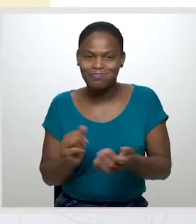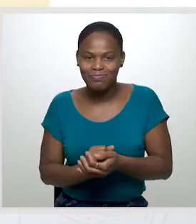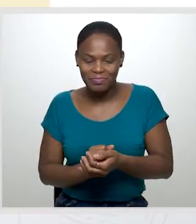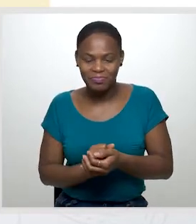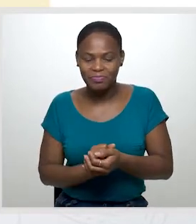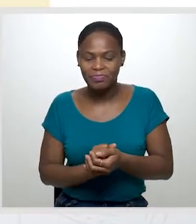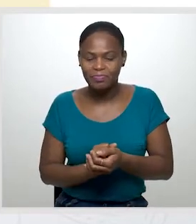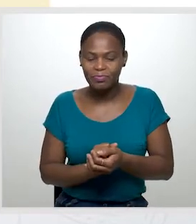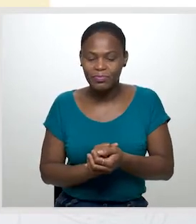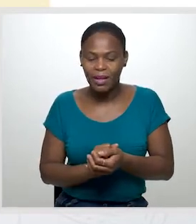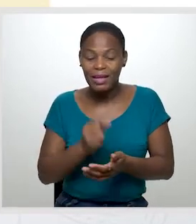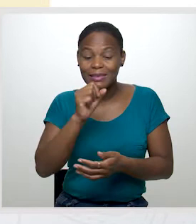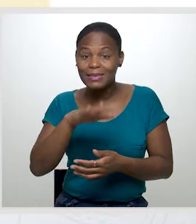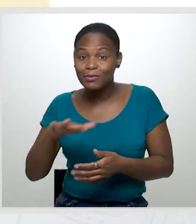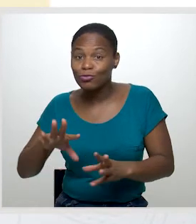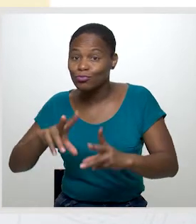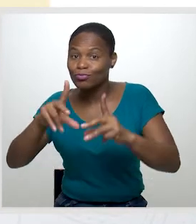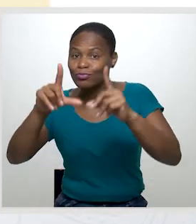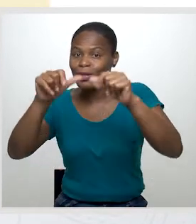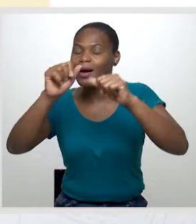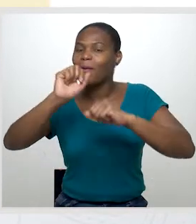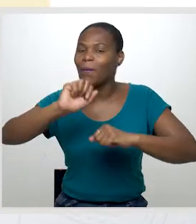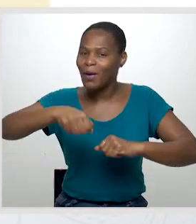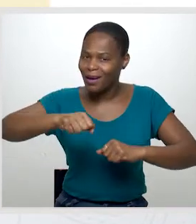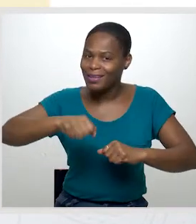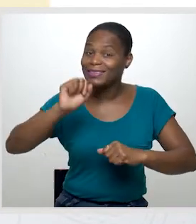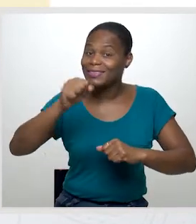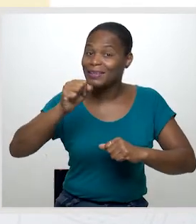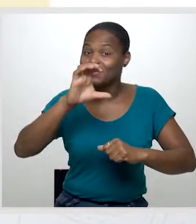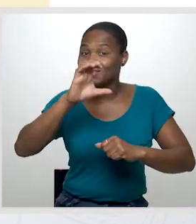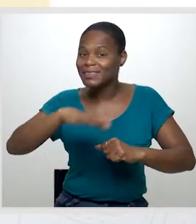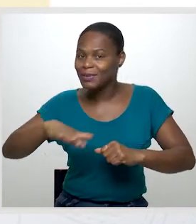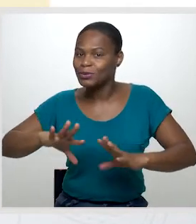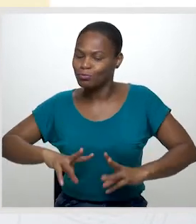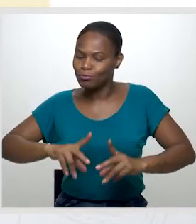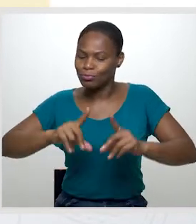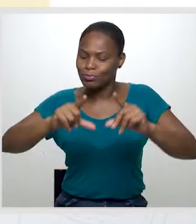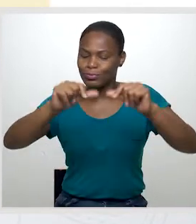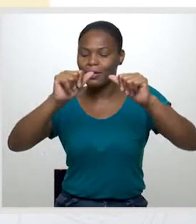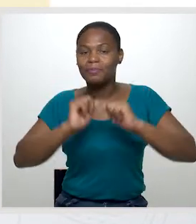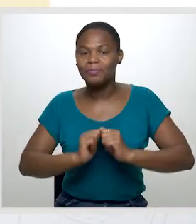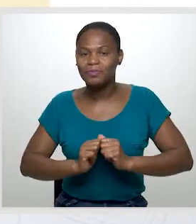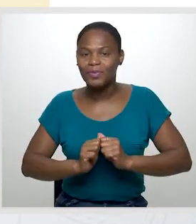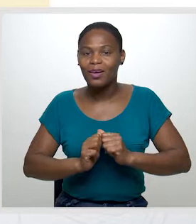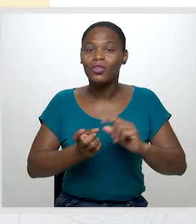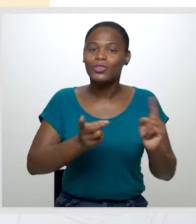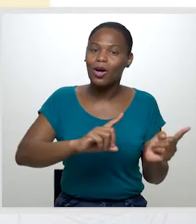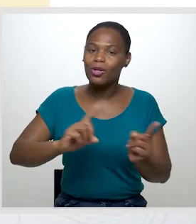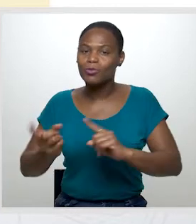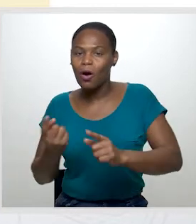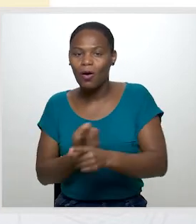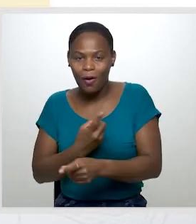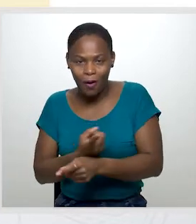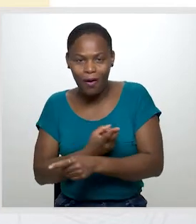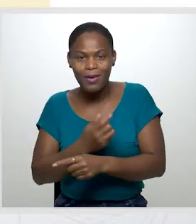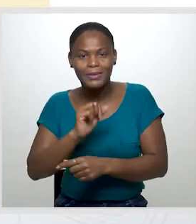La science et les progrès? Oui, la science et les progrès. Les transports aussi ont été